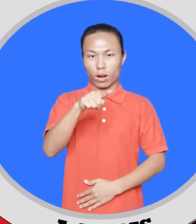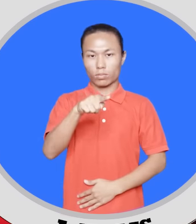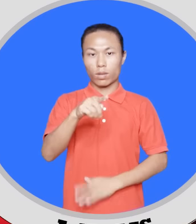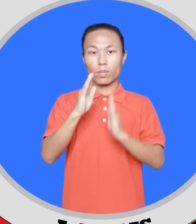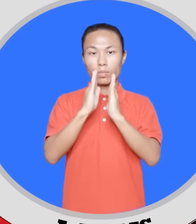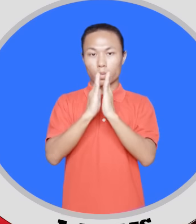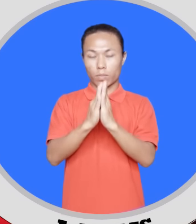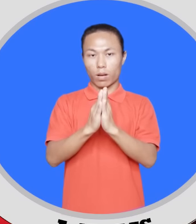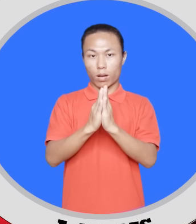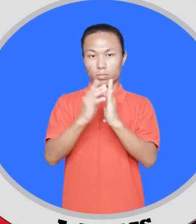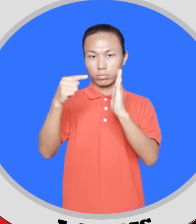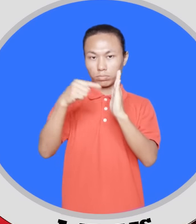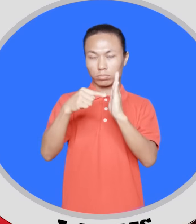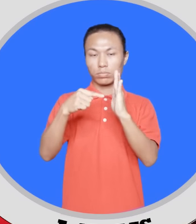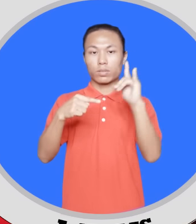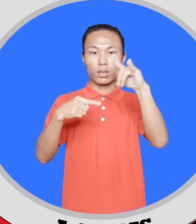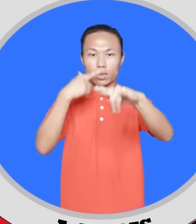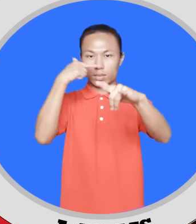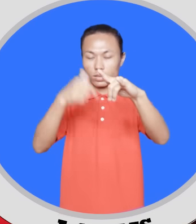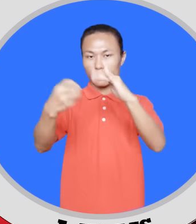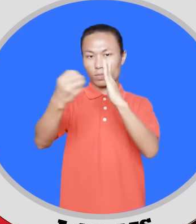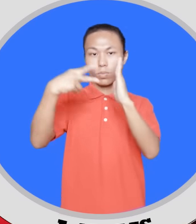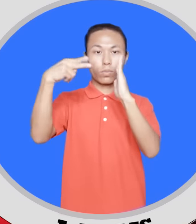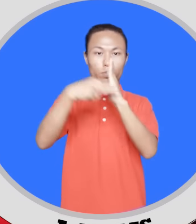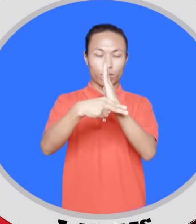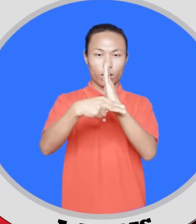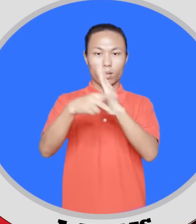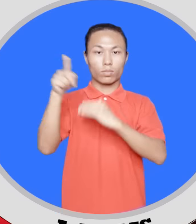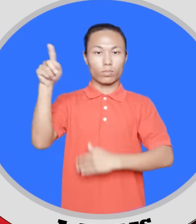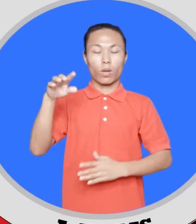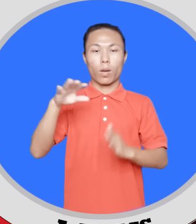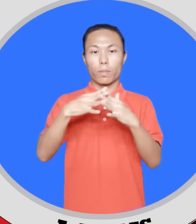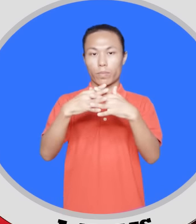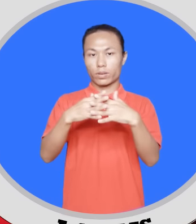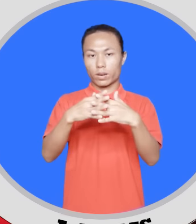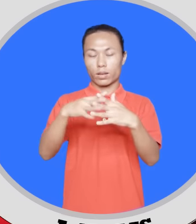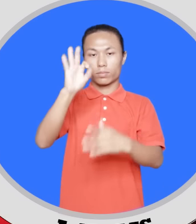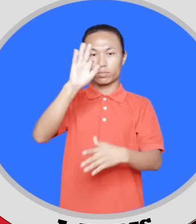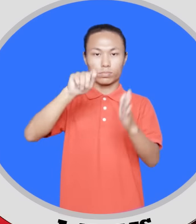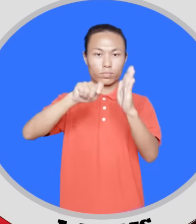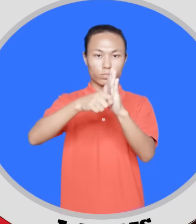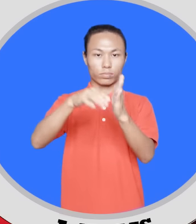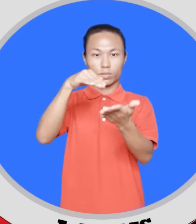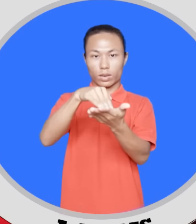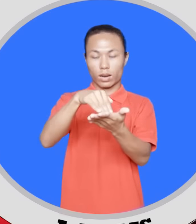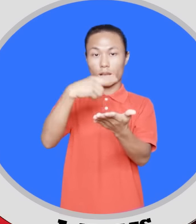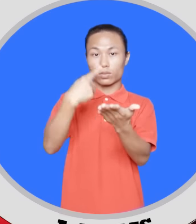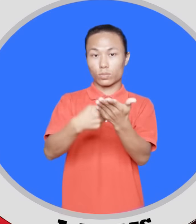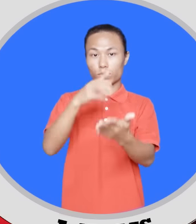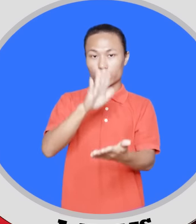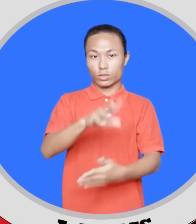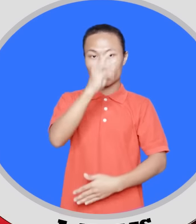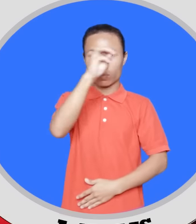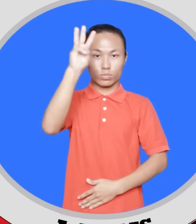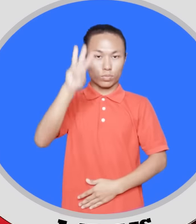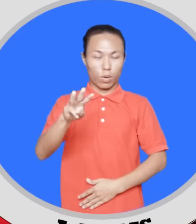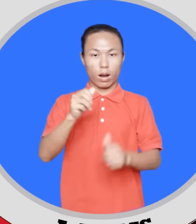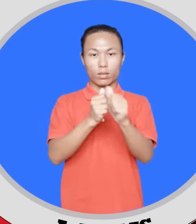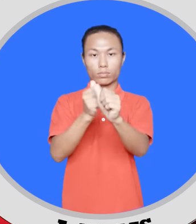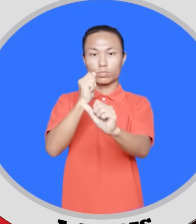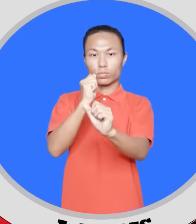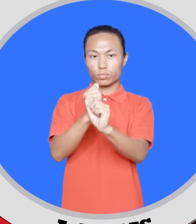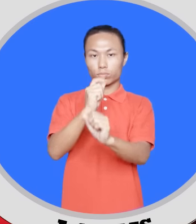ထားပါတယ်။အကြမ်းဖက်ဆဲအုပ်စုရဲ့မြန်မာလူမှုအပေါ်ရက်ဆက်ကြမ်းကြုတ်တဲ့ဝေရင်စစ်စင်ရေးတွေဟာတစ်နေ့တစ်ခြားပုံမပြင်းထန်လာလို့အမေရိက